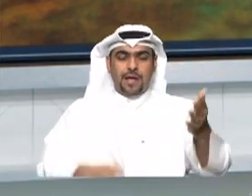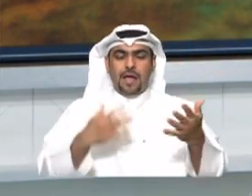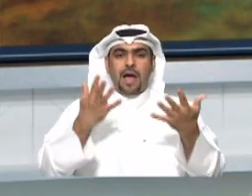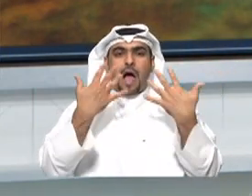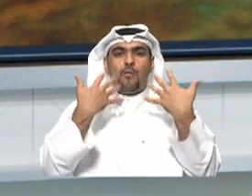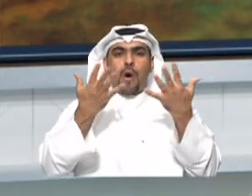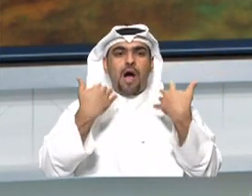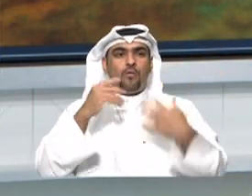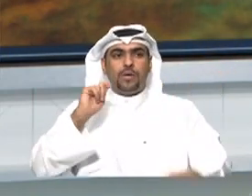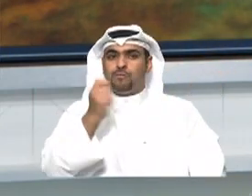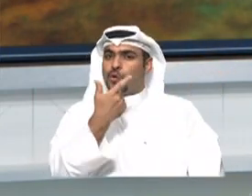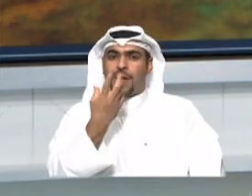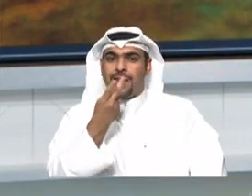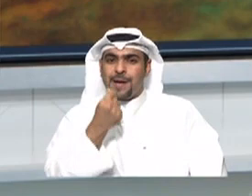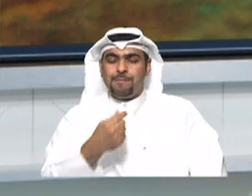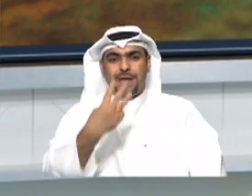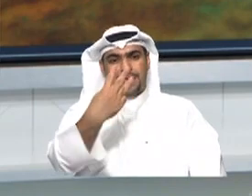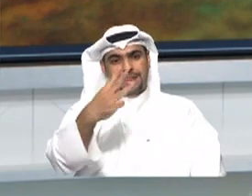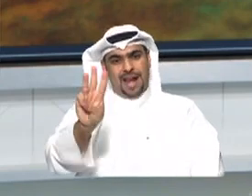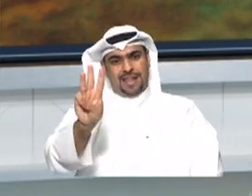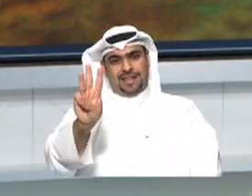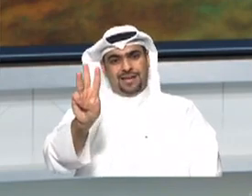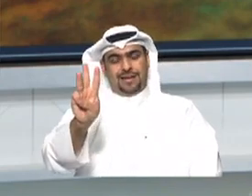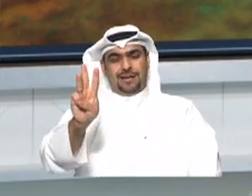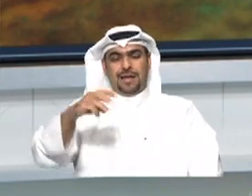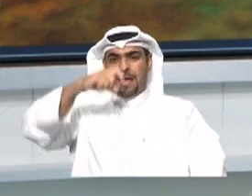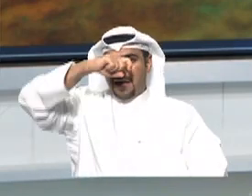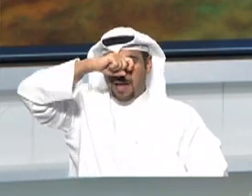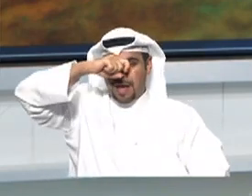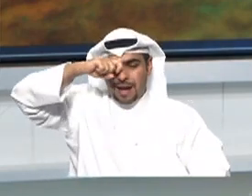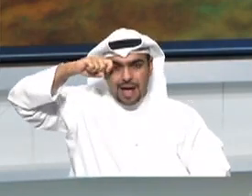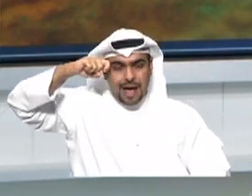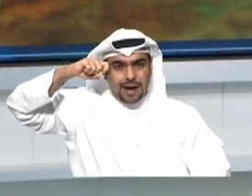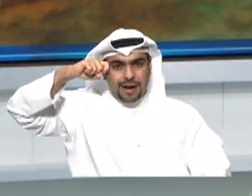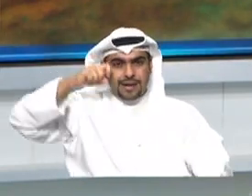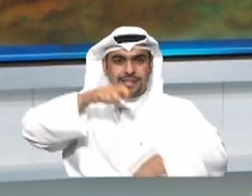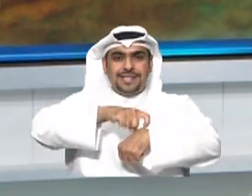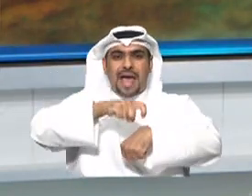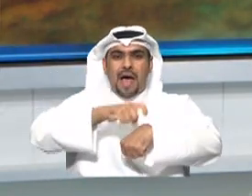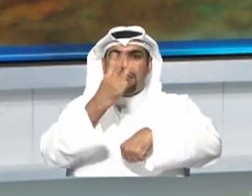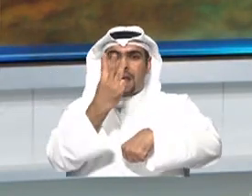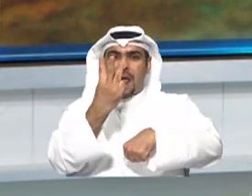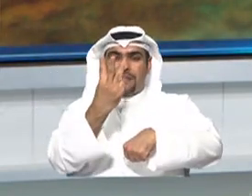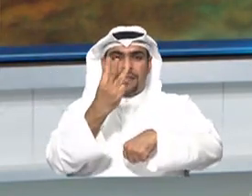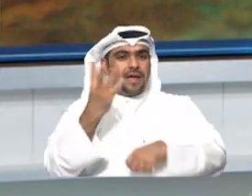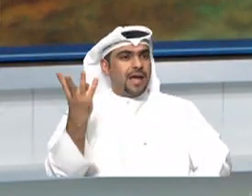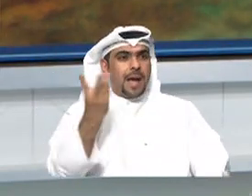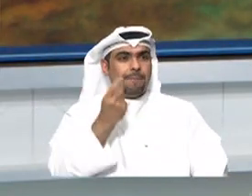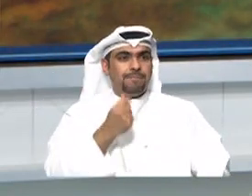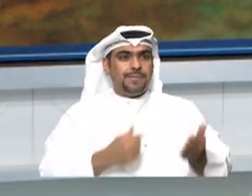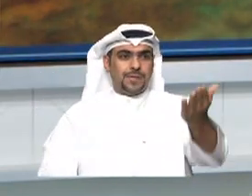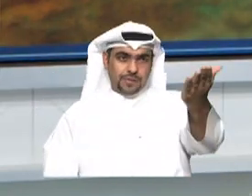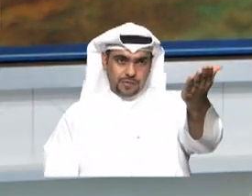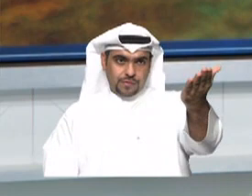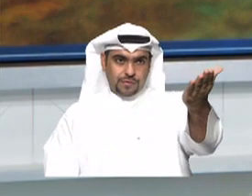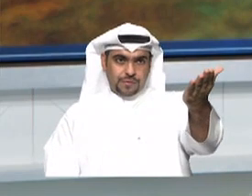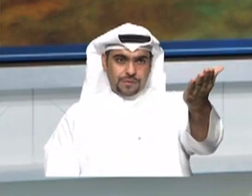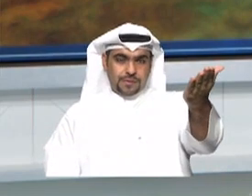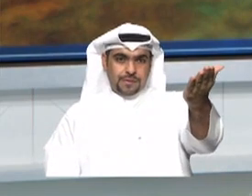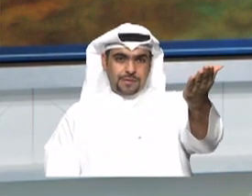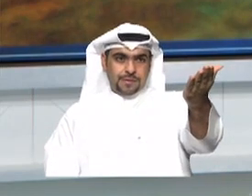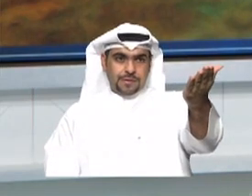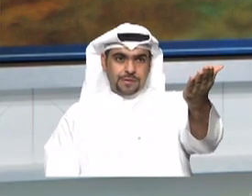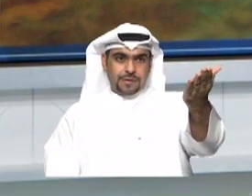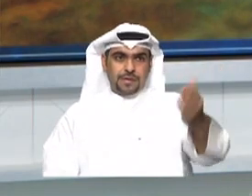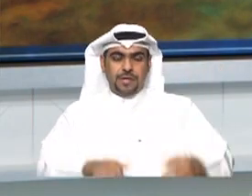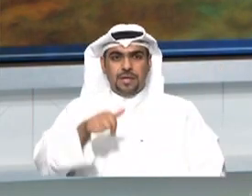متقلبة الاتجاه تراوح سرعتها بشكل عام ما بين 8 إلى 30 كيلومتر في الساعة. درجات الحرارة العظمى متوقعة في مساء الغد